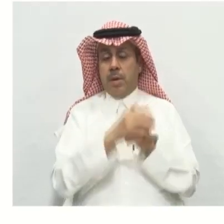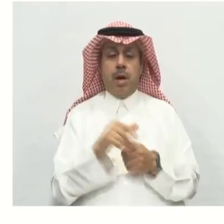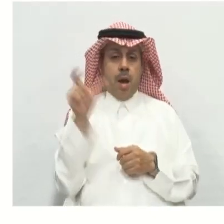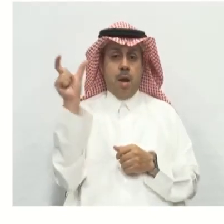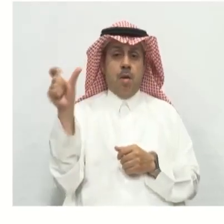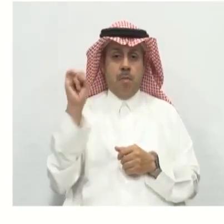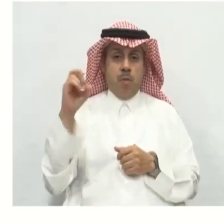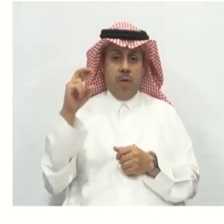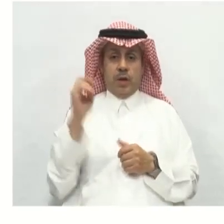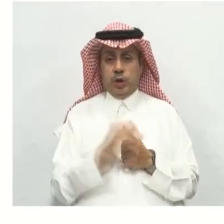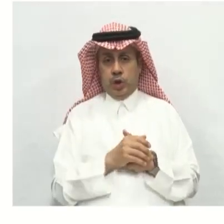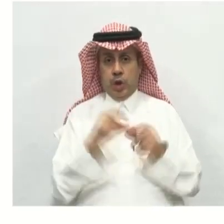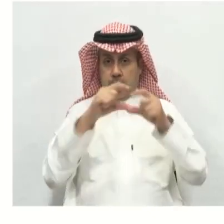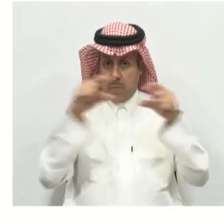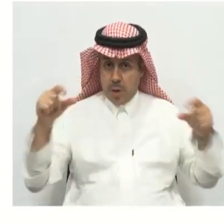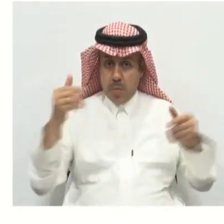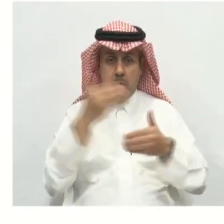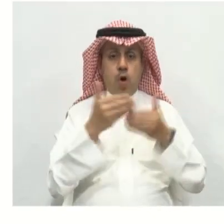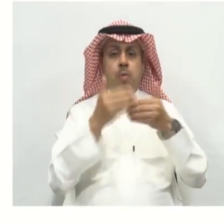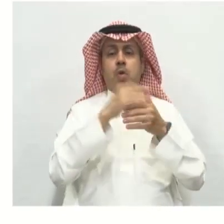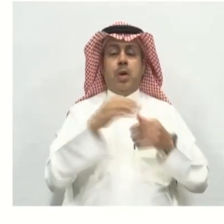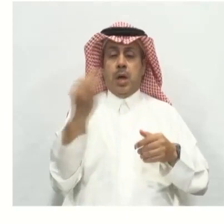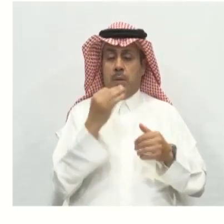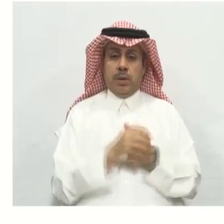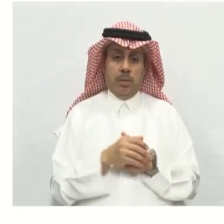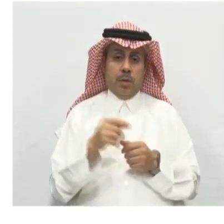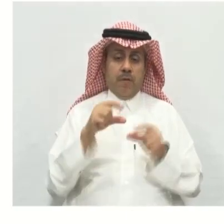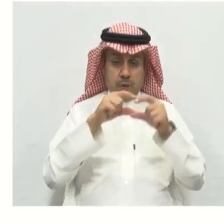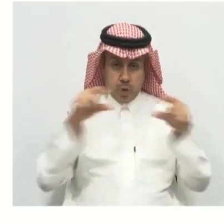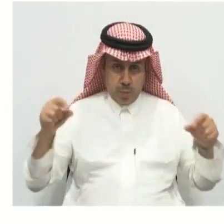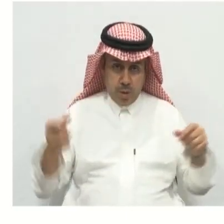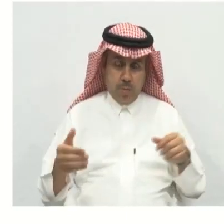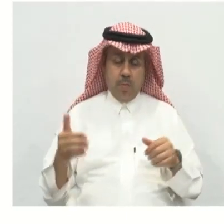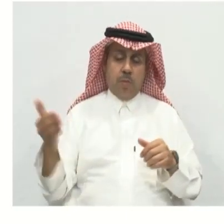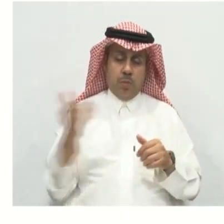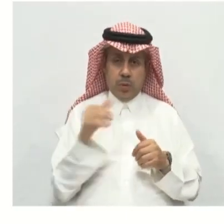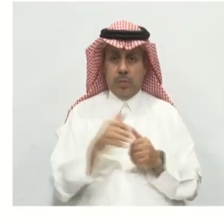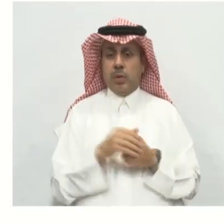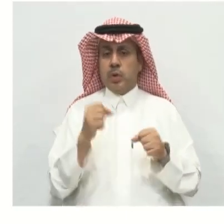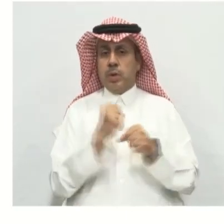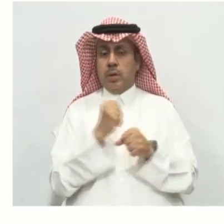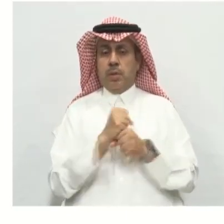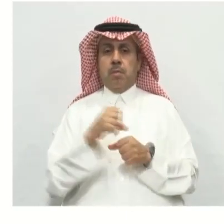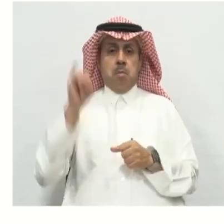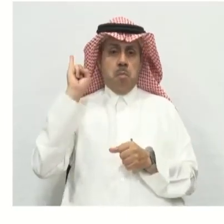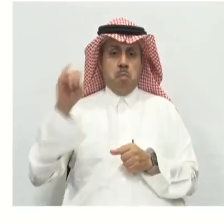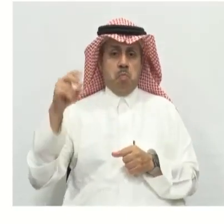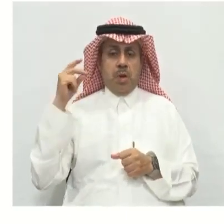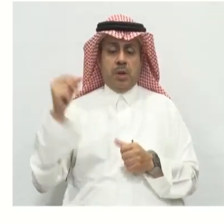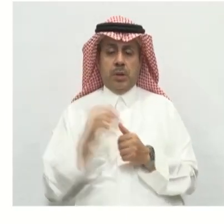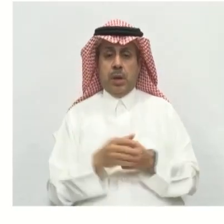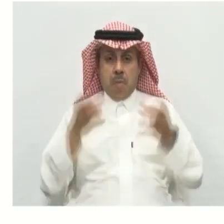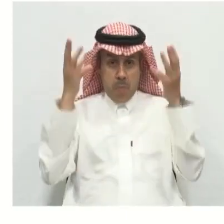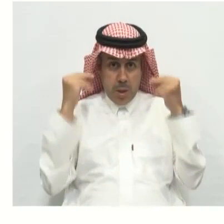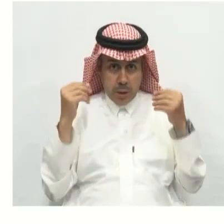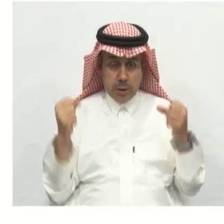ونموذج يمكنه التعرف على العبارات المكونه من عده كلمات في جمله معطاه يستخدم المقطع البرمجي التالي او يستخدم بيانات تدريب